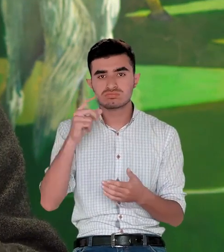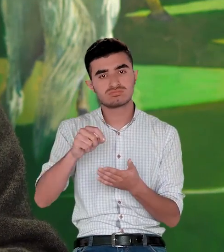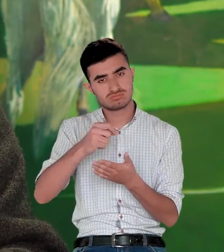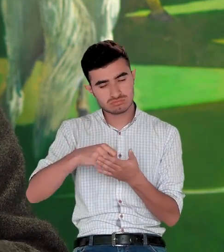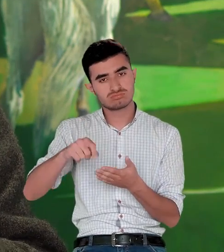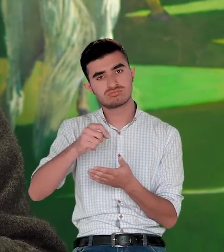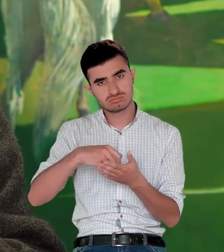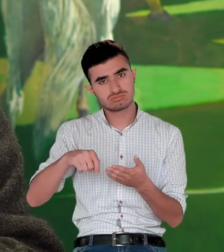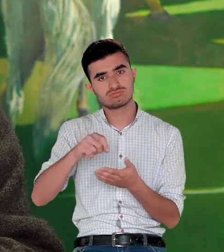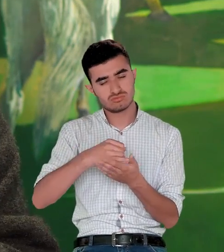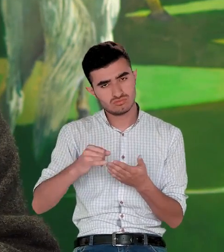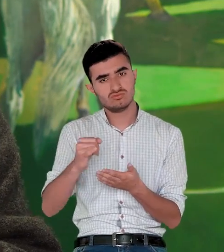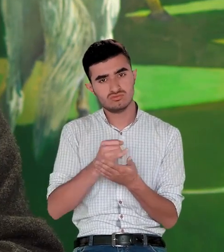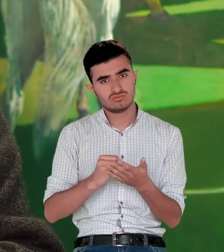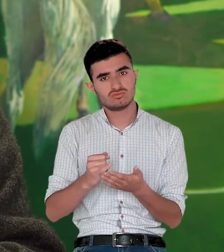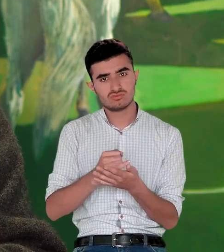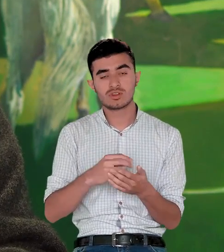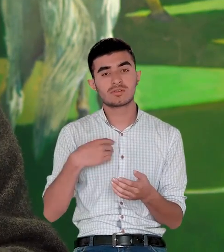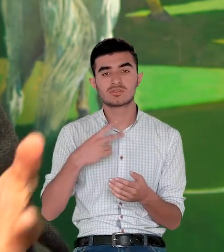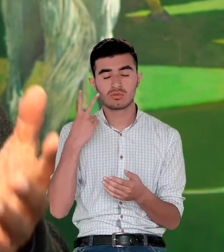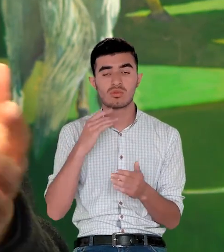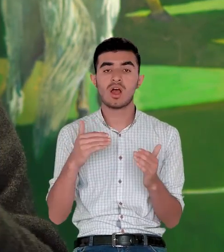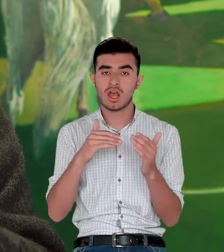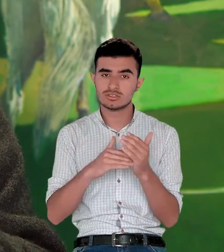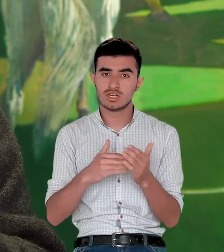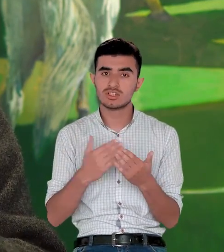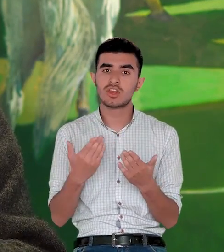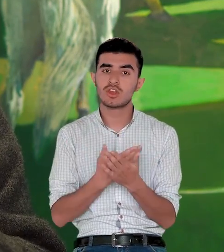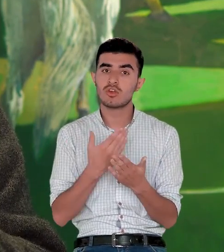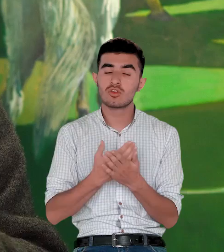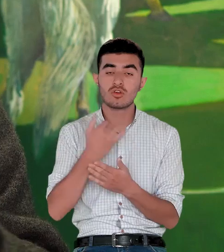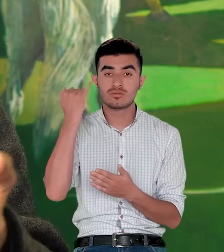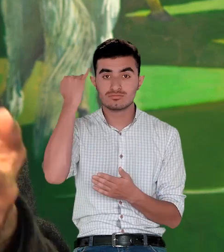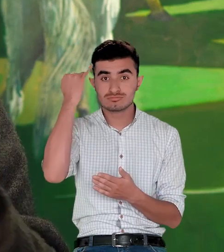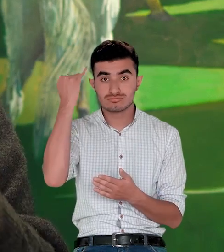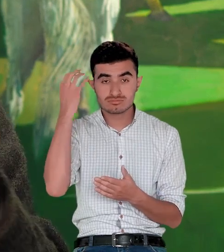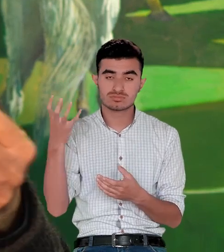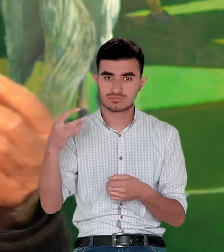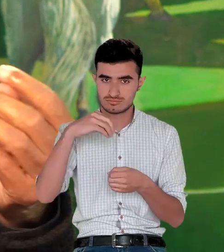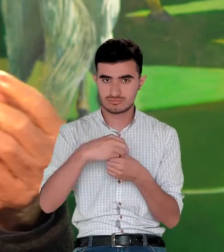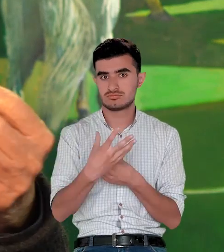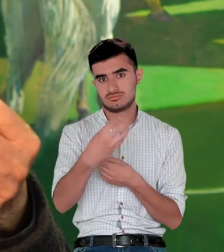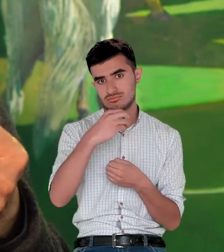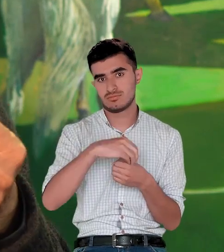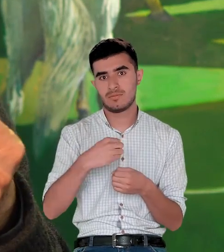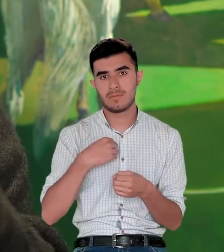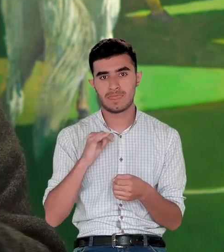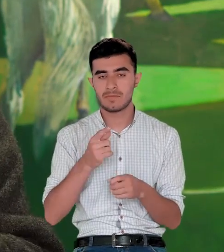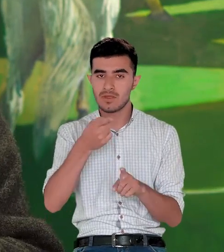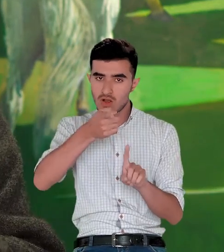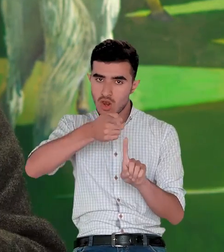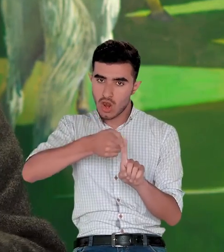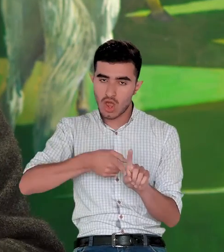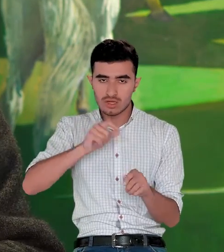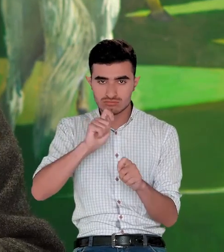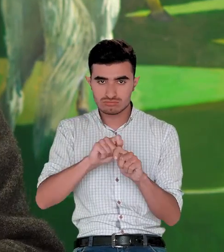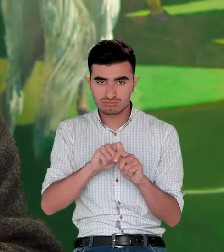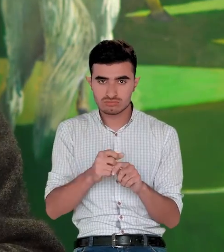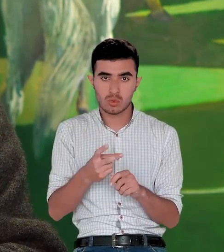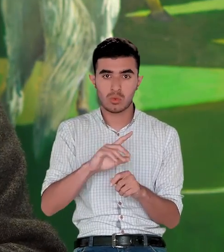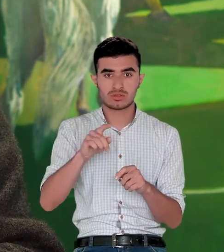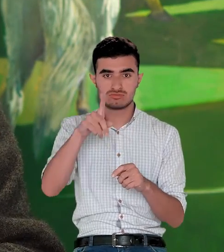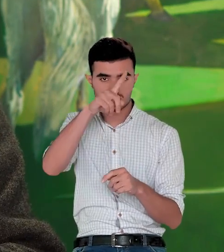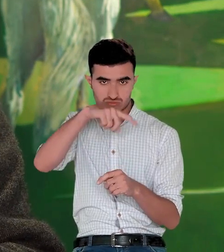اور پھر ہم لوگ ہر وقت کوئی نہ کوئی نئی ٹیکنیک جو ہے نا وہ ایوالو کرتے تھے کہ کبھی سے لائنوں میں بناتے ہیں, کبھی اس